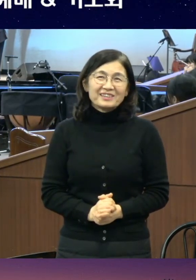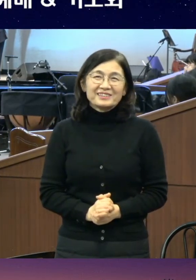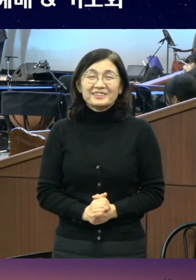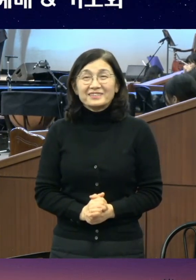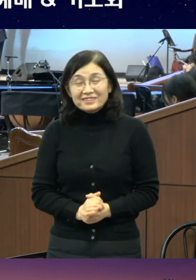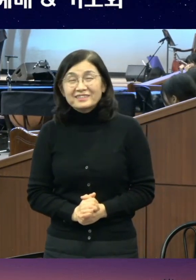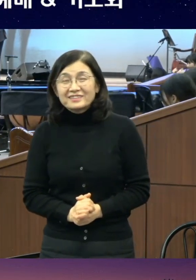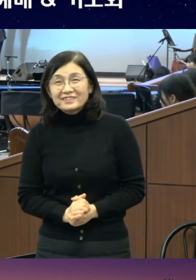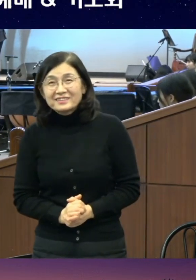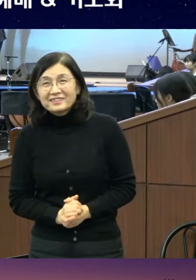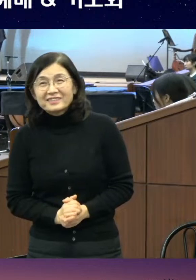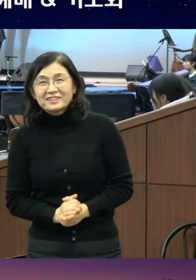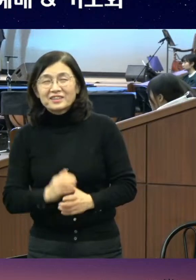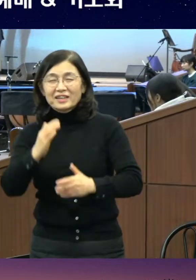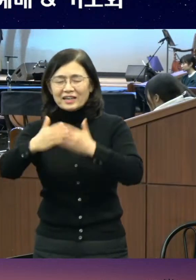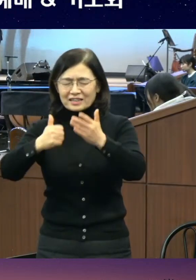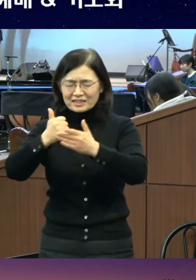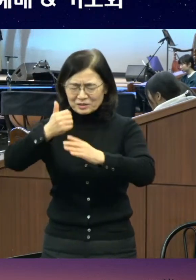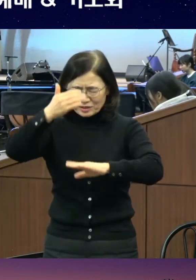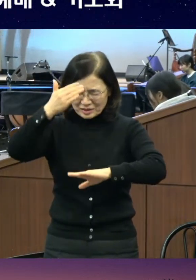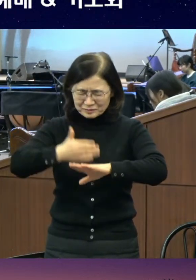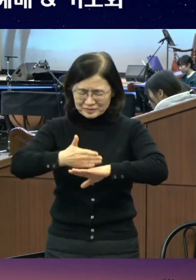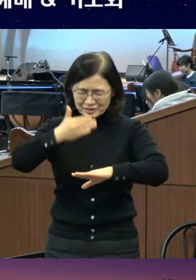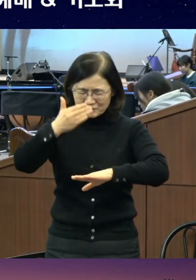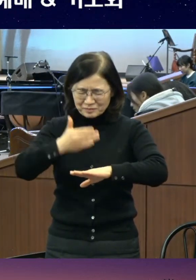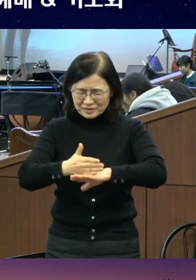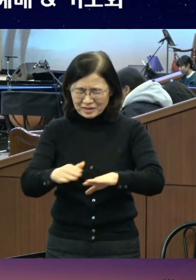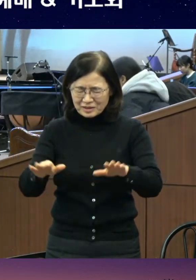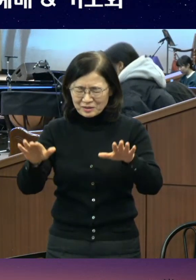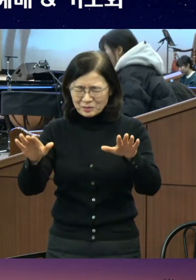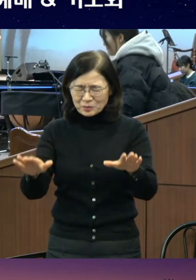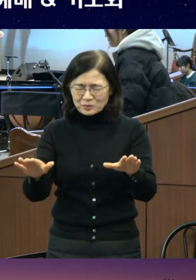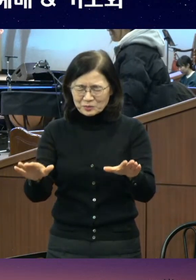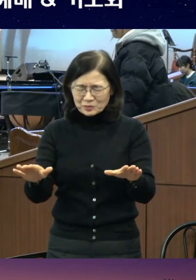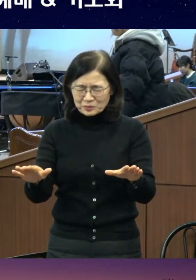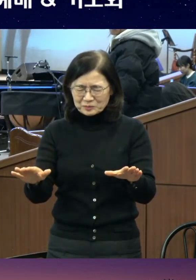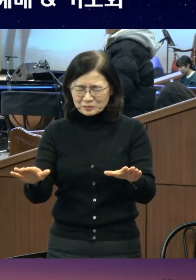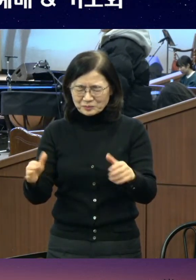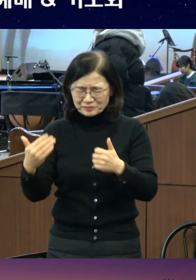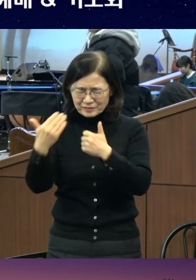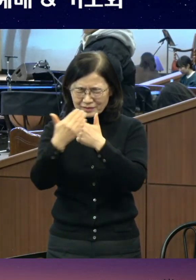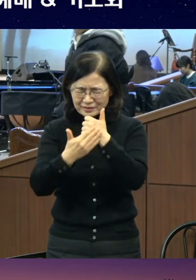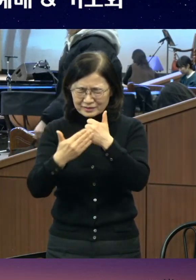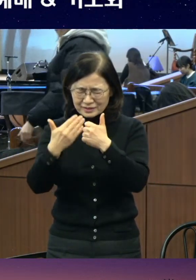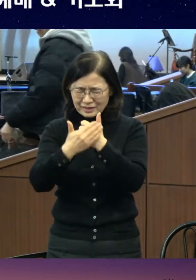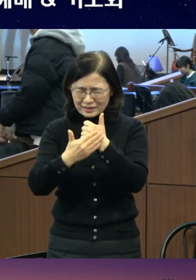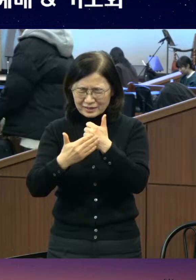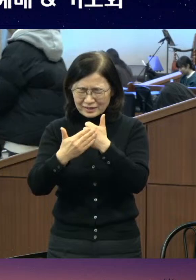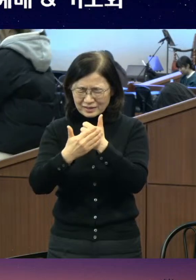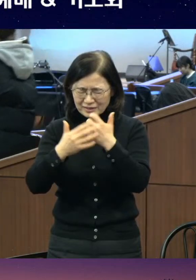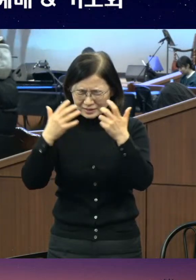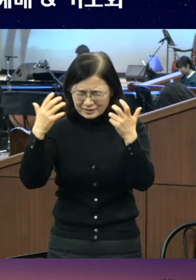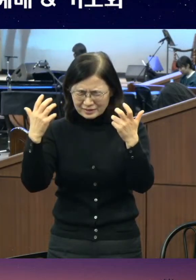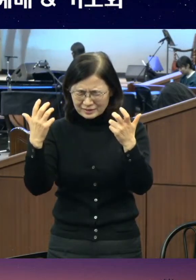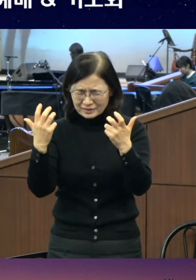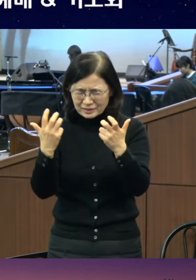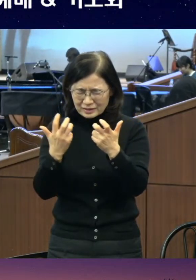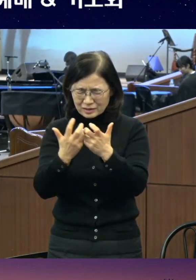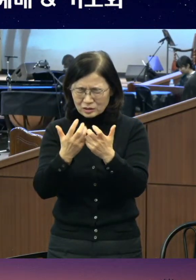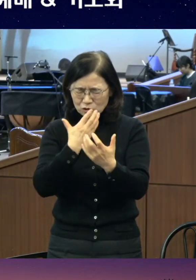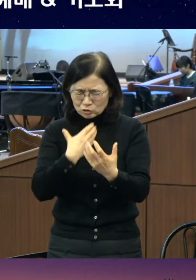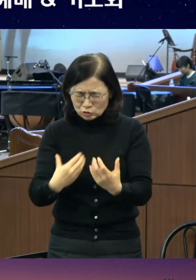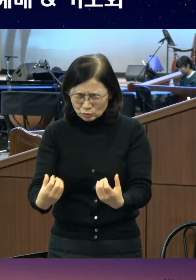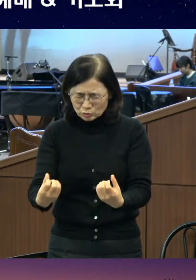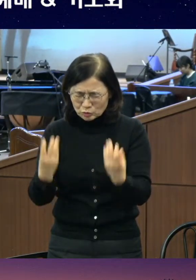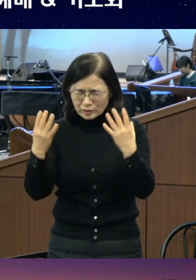기도하겠습니다. 하나님 감사합니다. 오늘 또 이렇게 은혜롭고 축복된 이 밤에